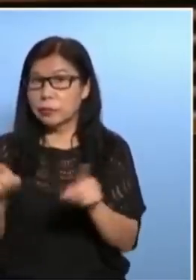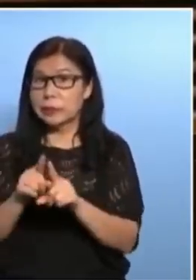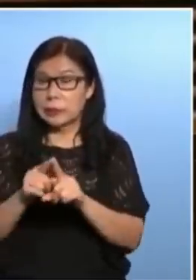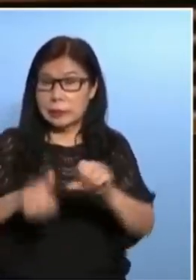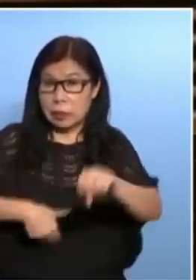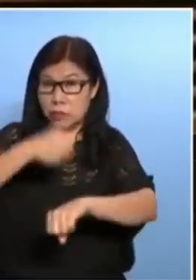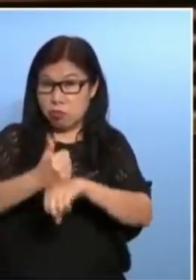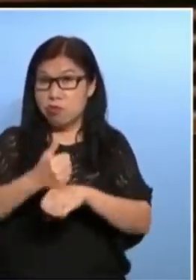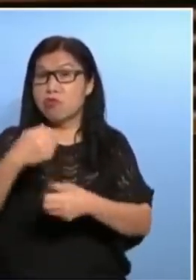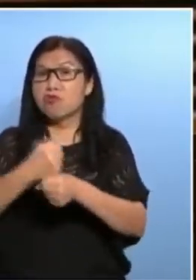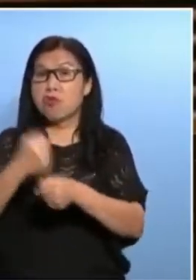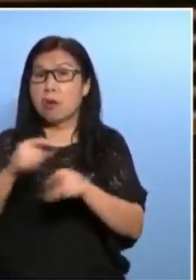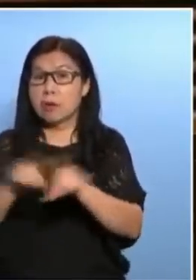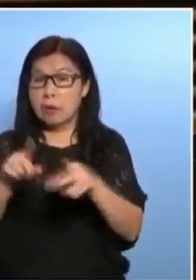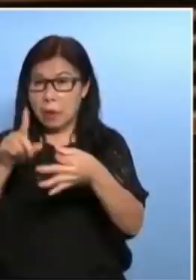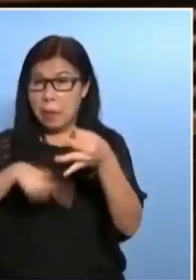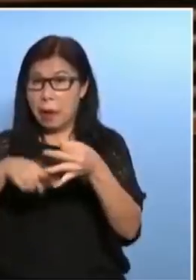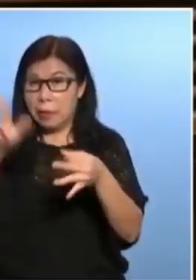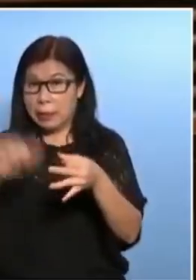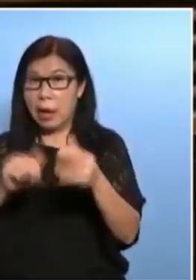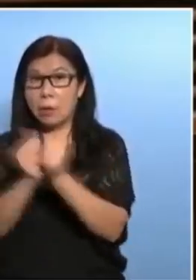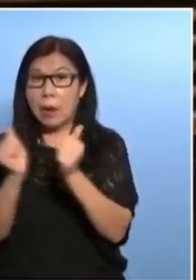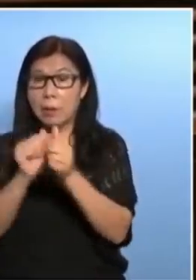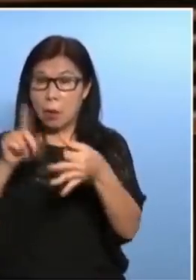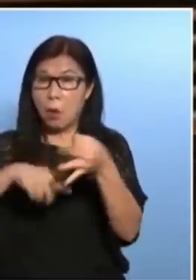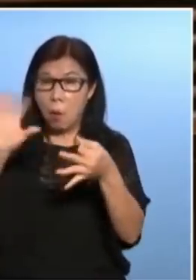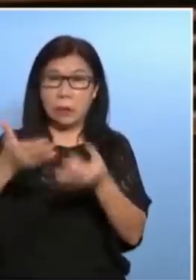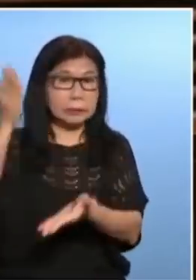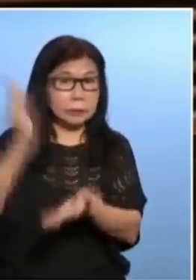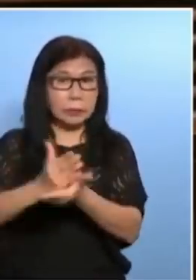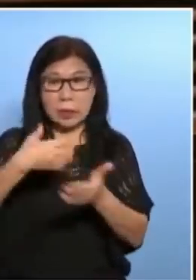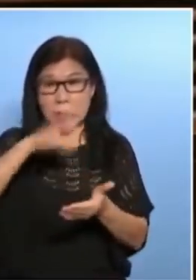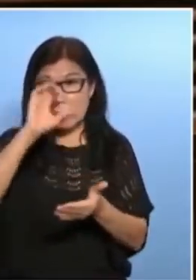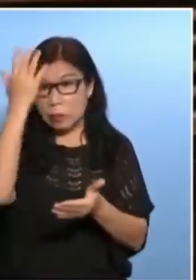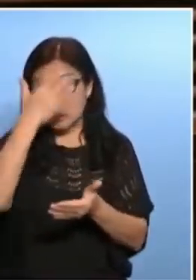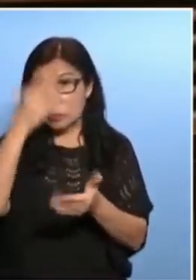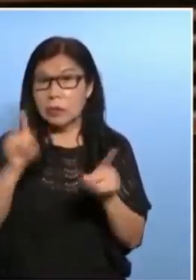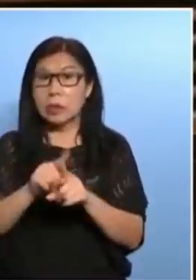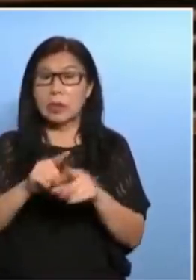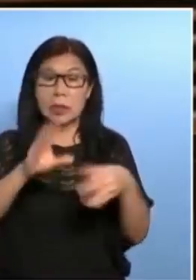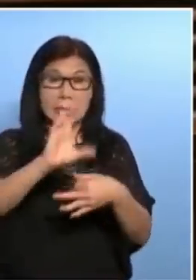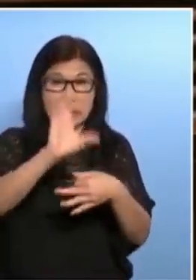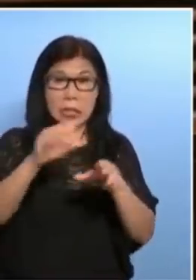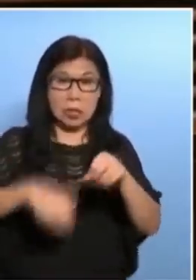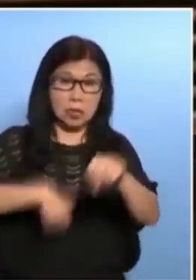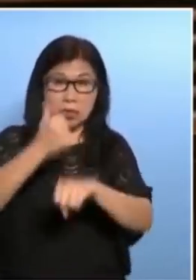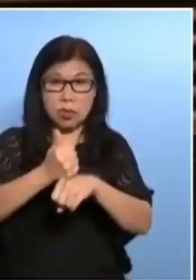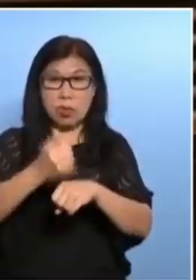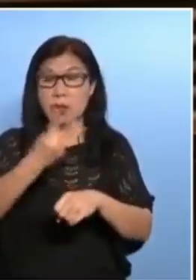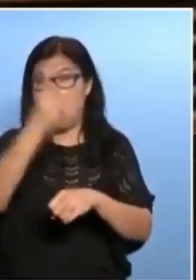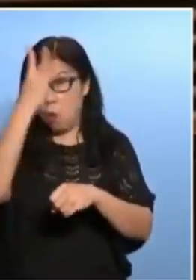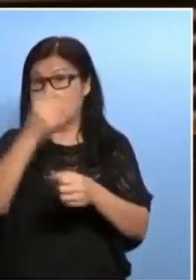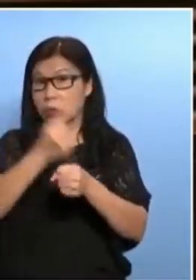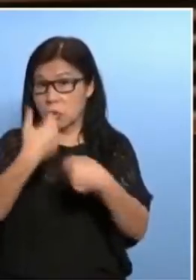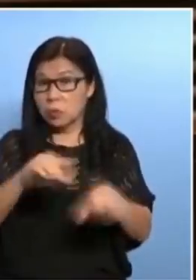基之前呢，他的好朋友王道其实已经经常劝他戒酒。到司马睿真正登基做了皇帝之